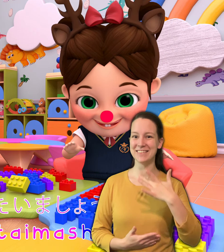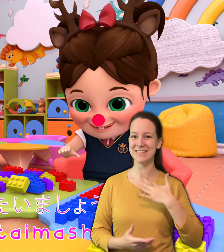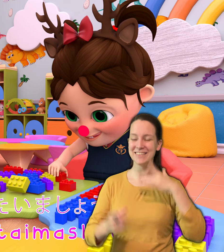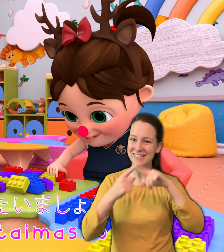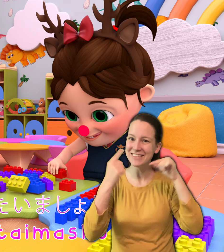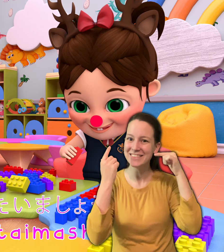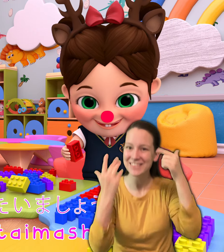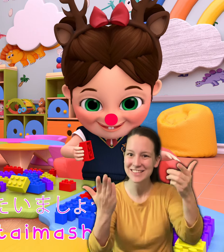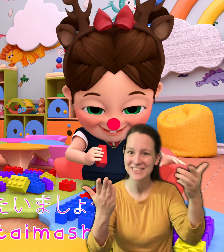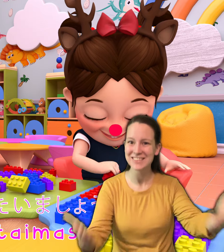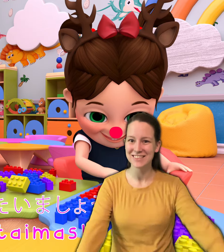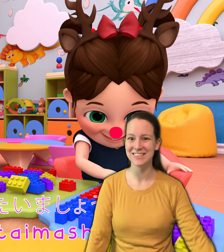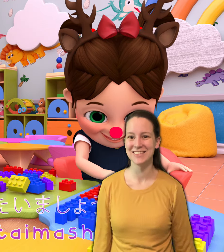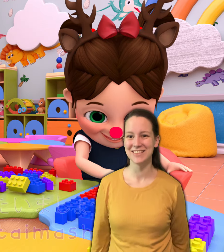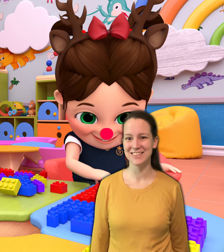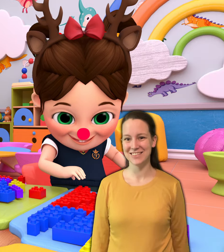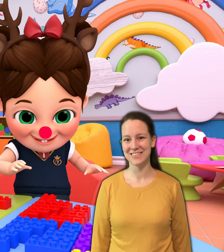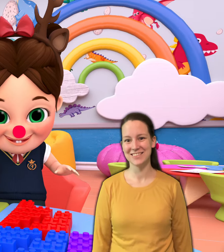を歌え